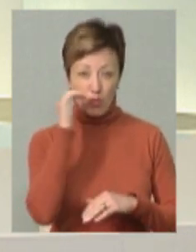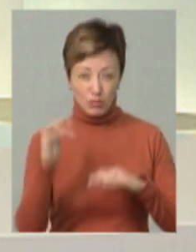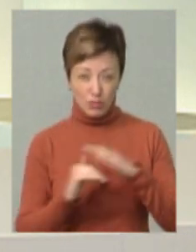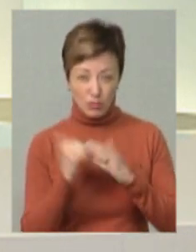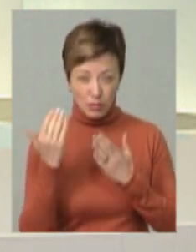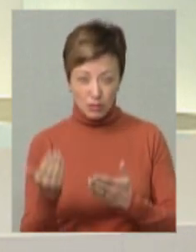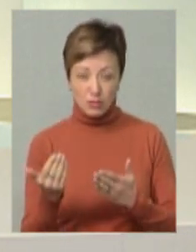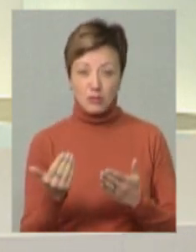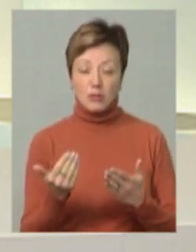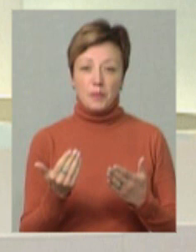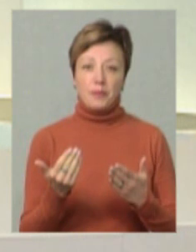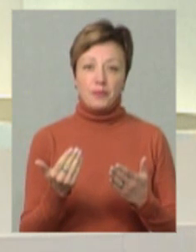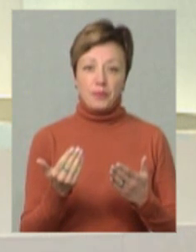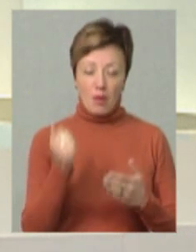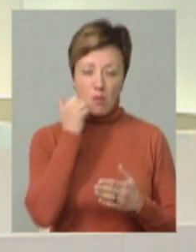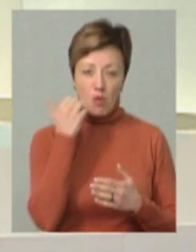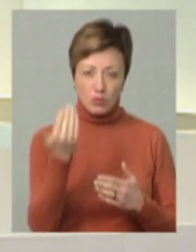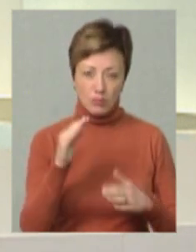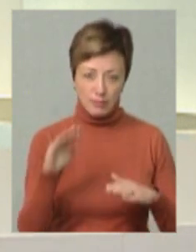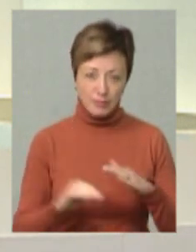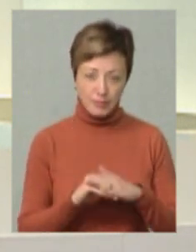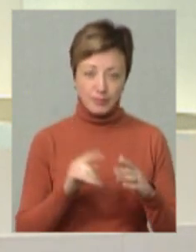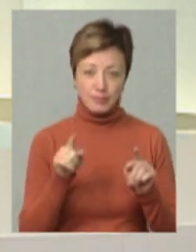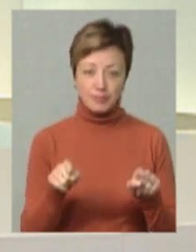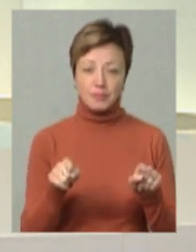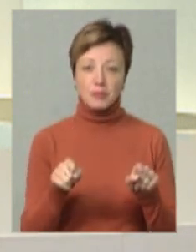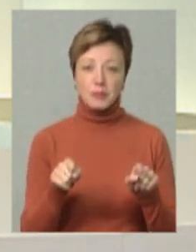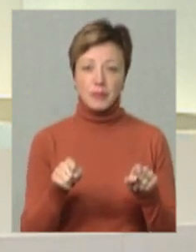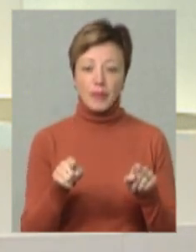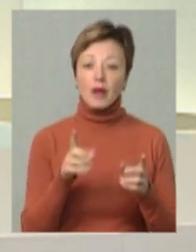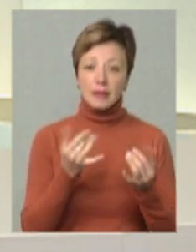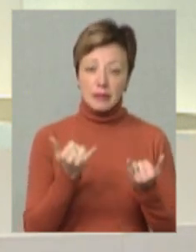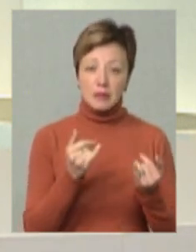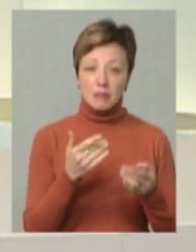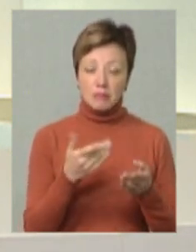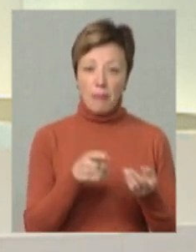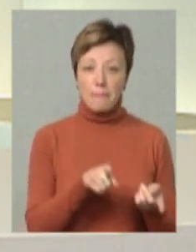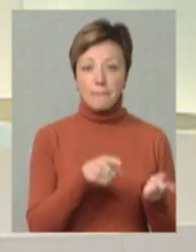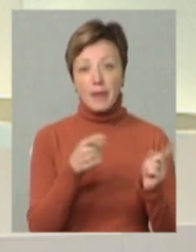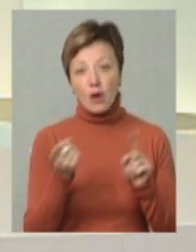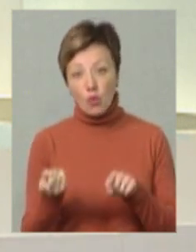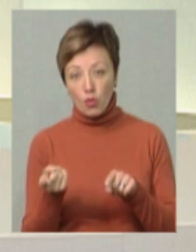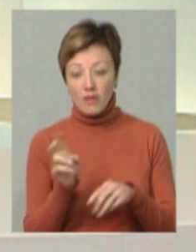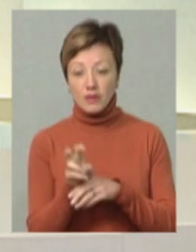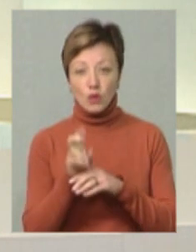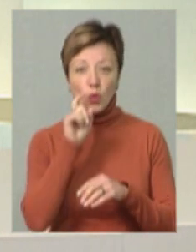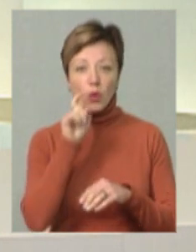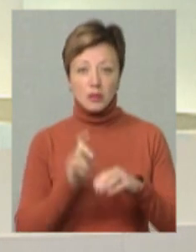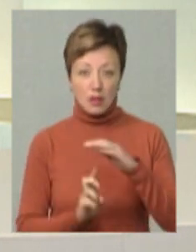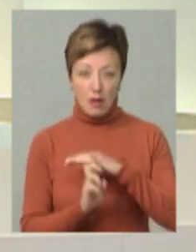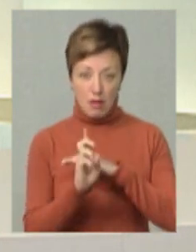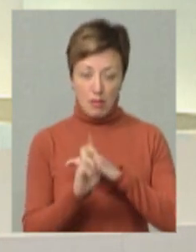церкви в Україні або Московського патріархату, переходять або ідуть і відвідують українські